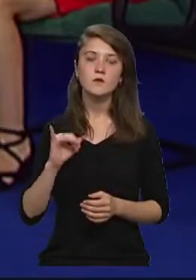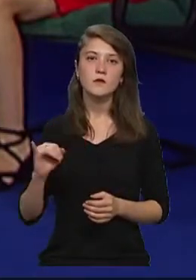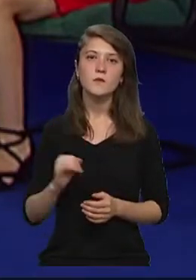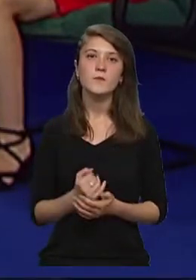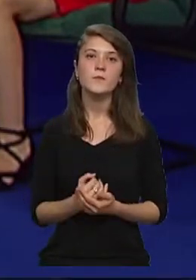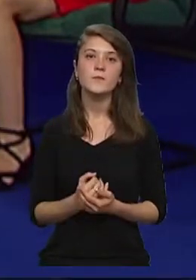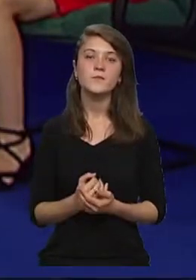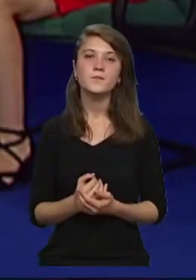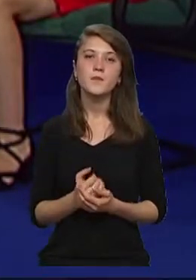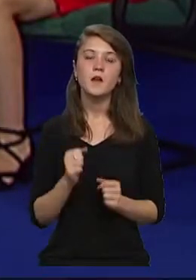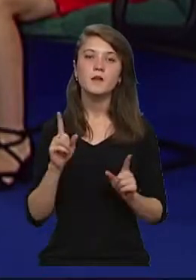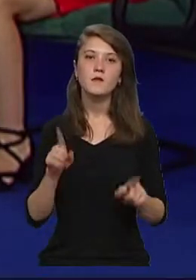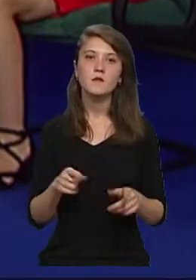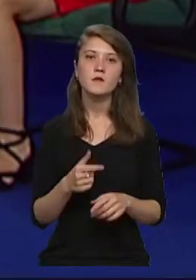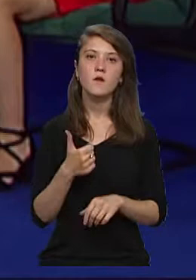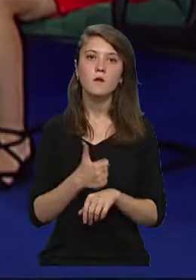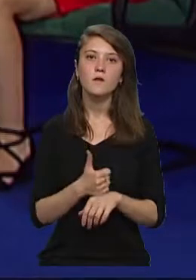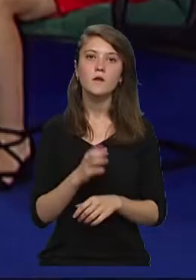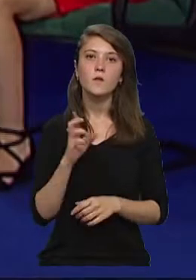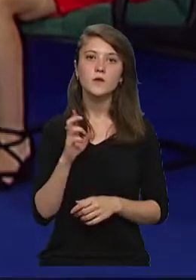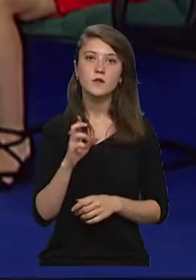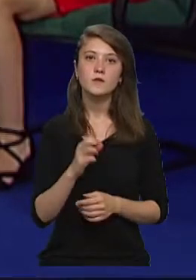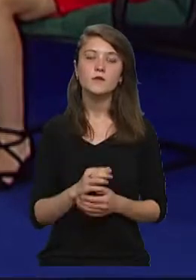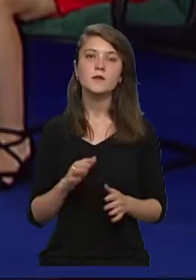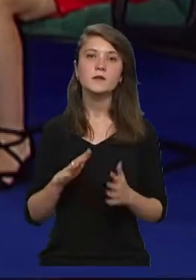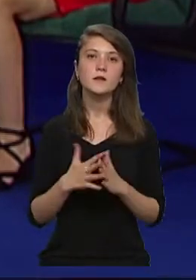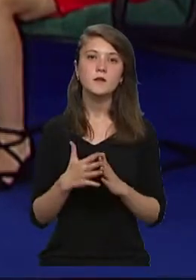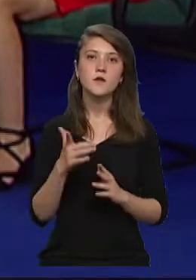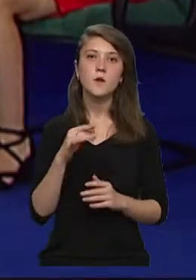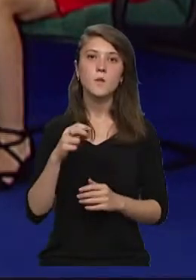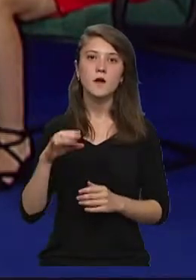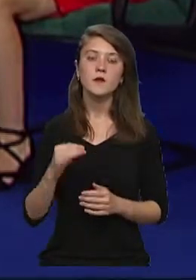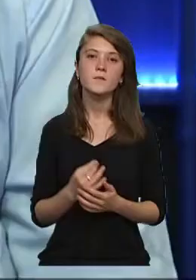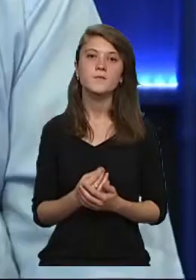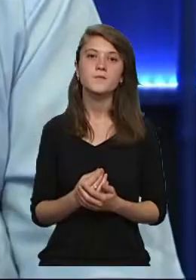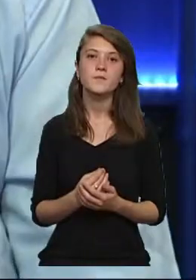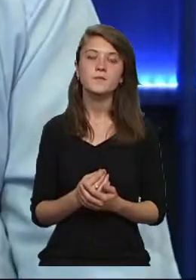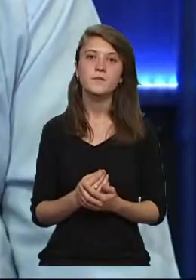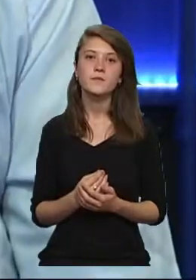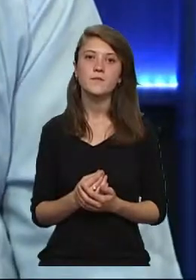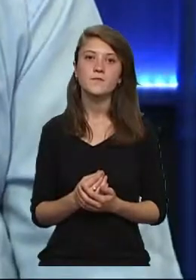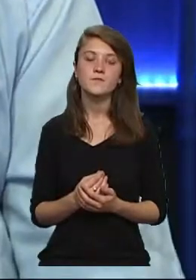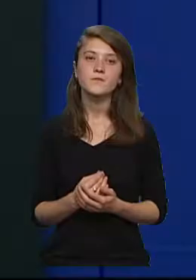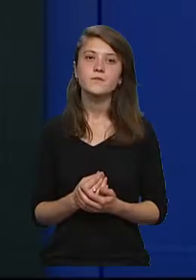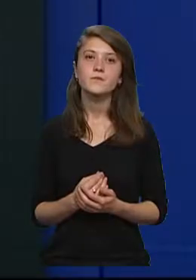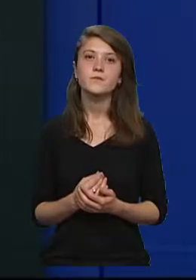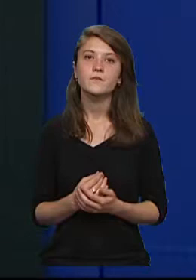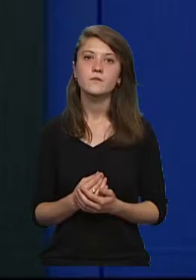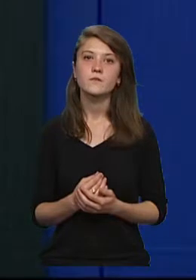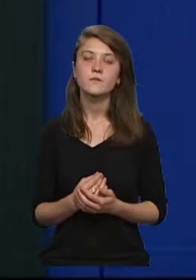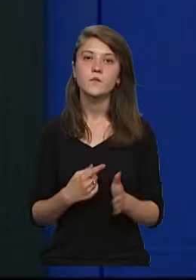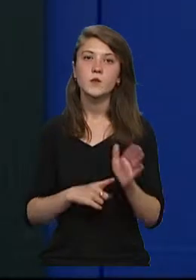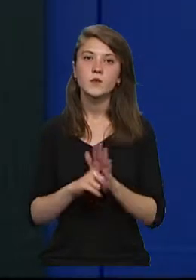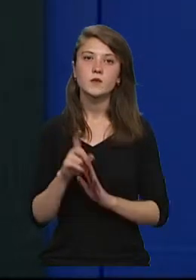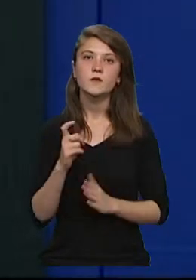об'єднаної громади. Вітаю. Вітаю. А також голова Брусилівської селищної громади Володимир Габенець. Добрий вечір. Добрий вечір.